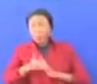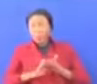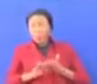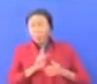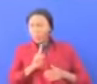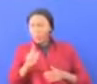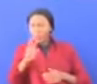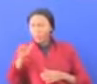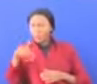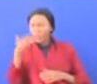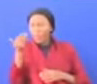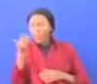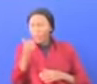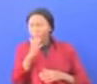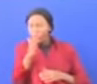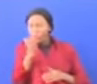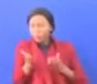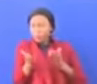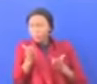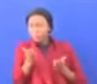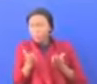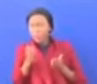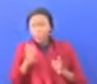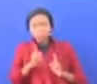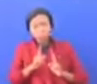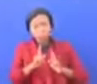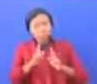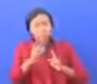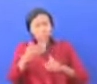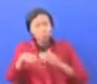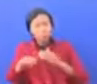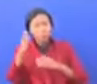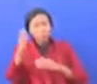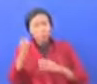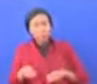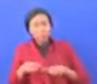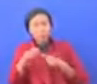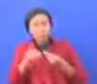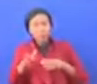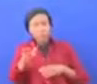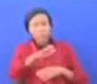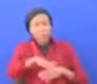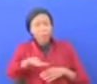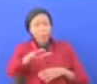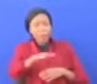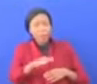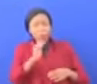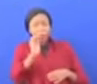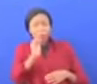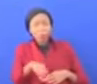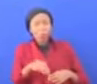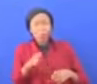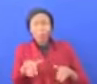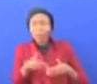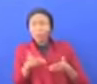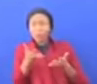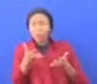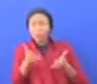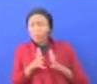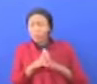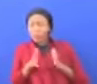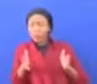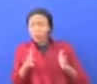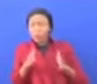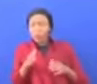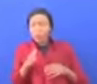kama sikosi kwa taarifa Mheshimiwa Mavunde ni kwamba mtaongozana kwenda kutoa maeneo yale ambayo mgodi hawana uhitaji mkubwa